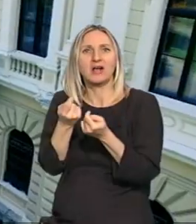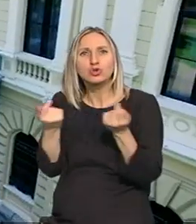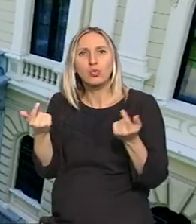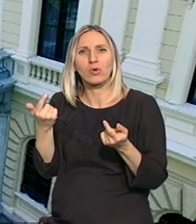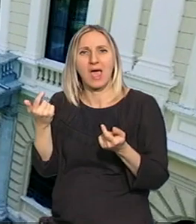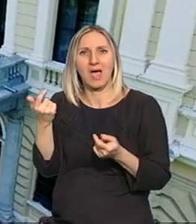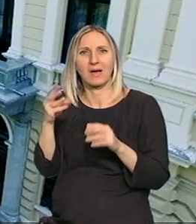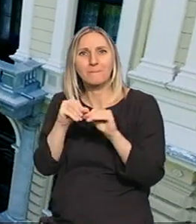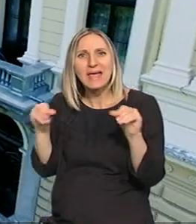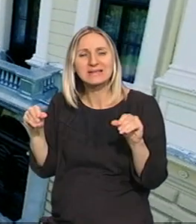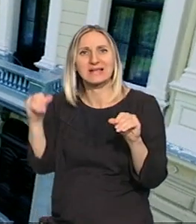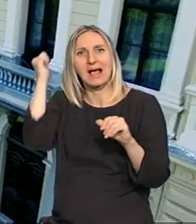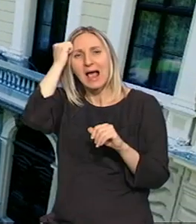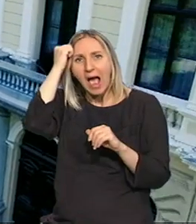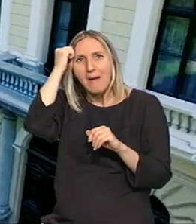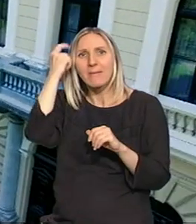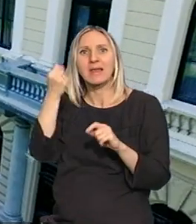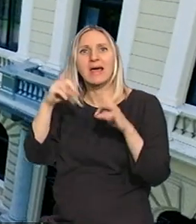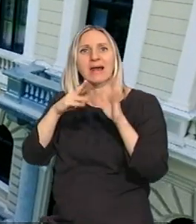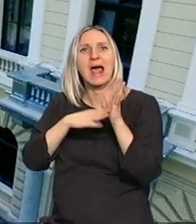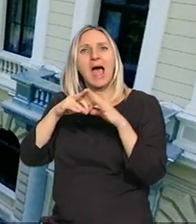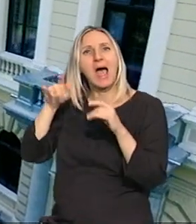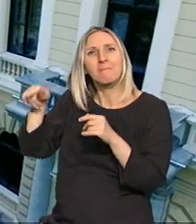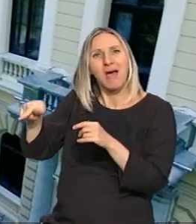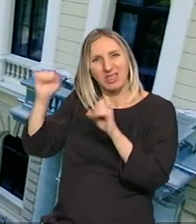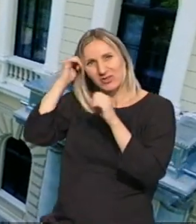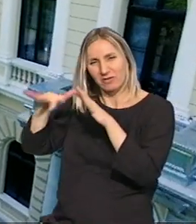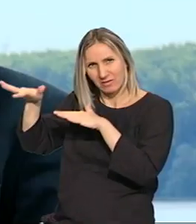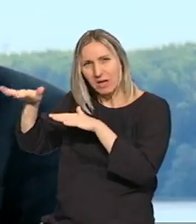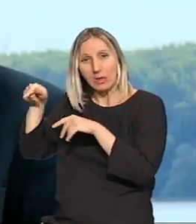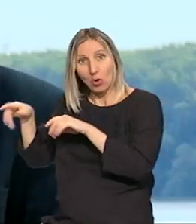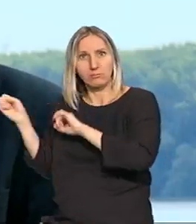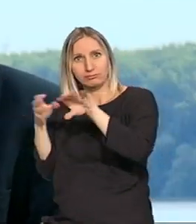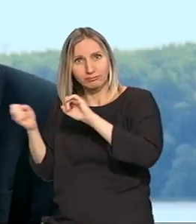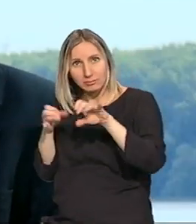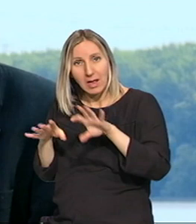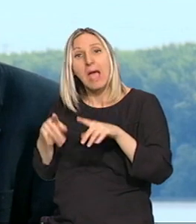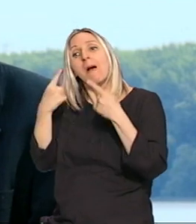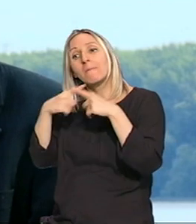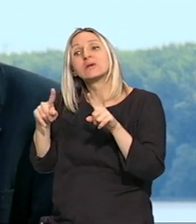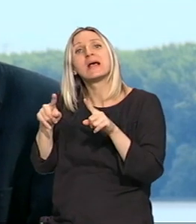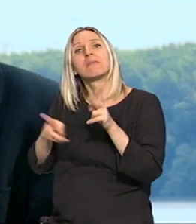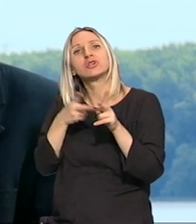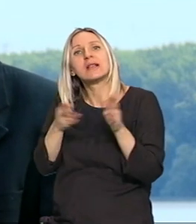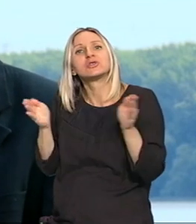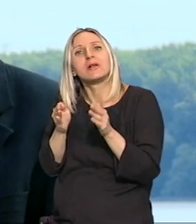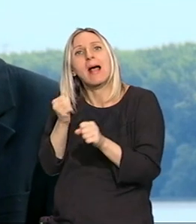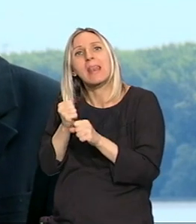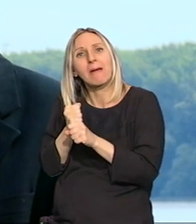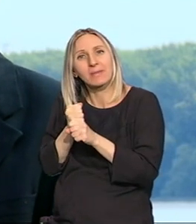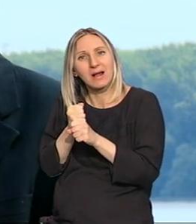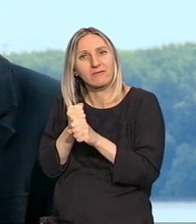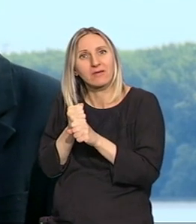Rama koji je dolazio otud Dunavom. Ovde se tovario i železnicom koja je bila zato specijalno napravljena i išla, na